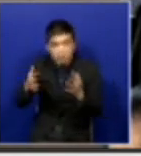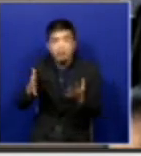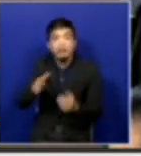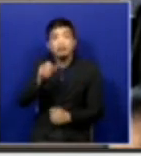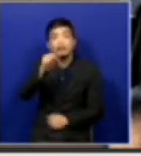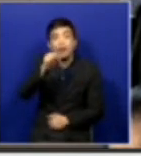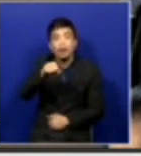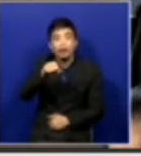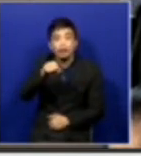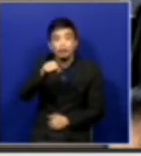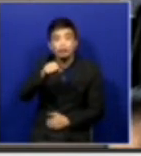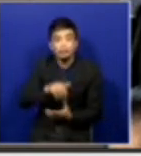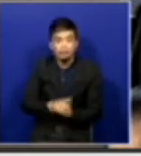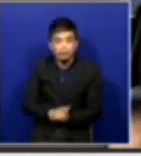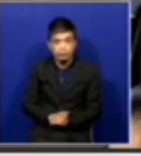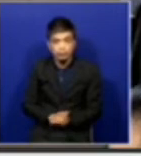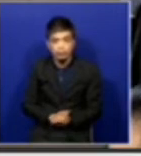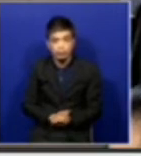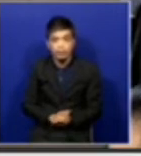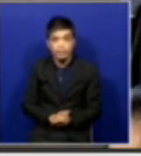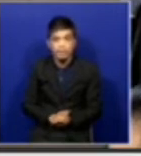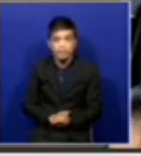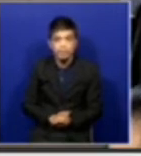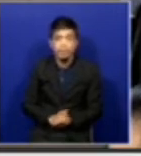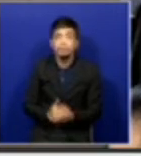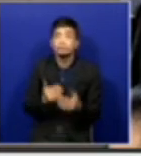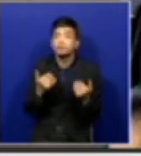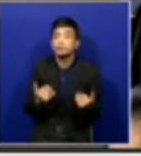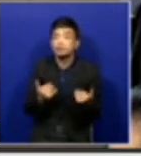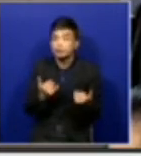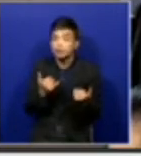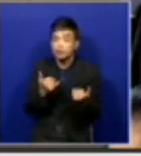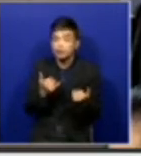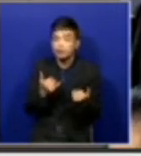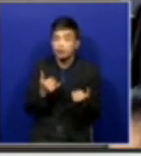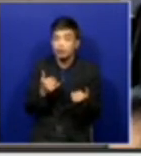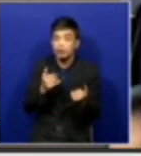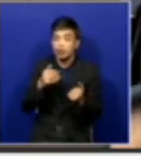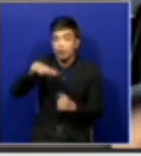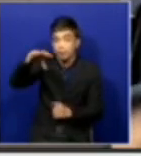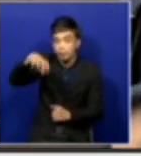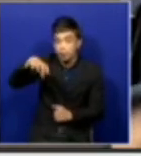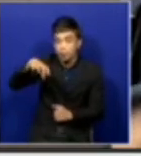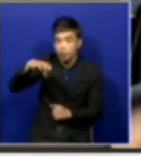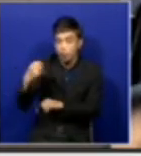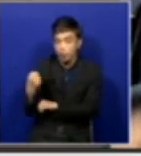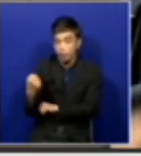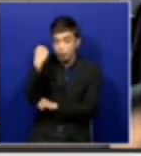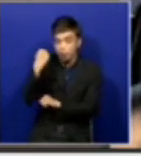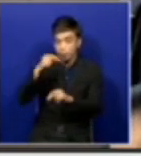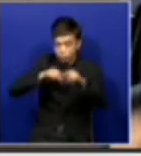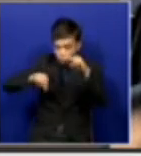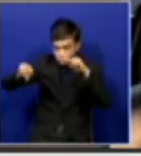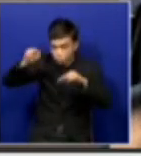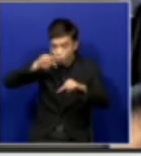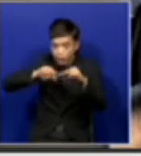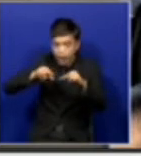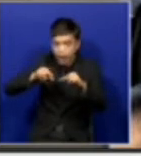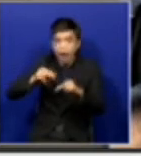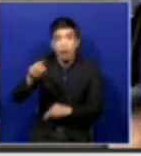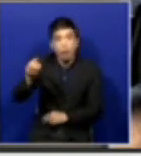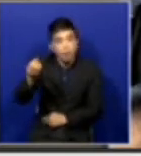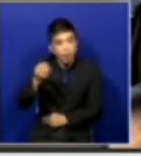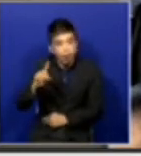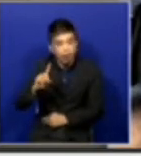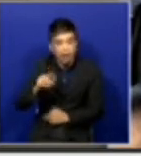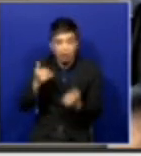ครับหน่วยงานความมั่นคงที่มาชี้แจงยอมรับว่ายาเสพติดเข้